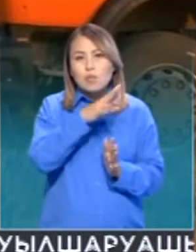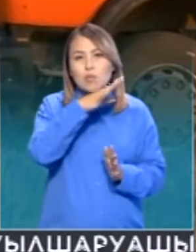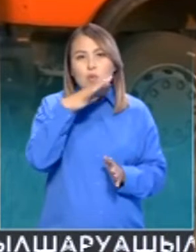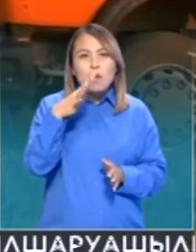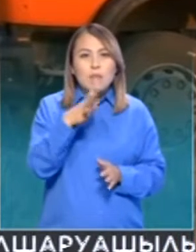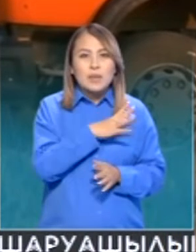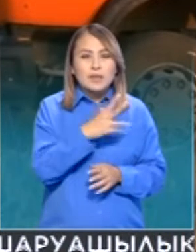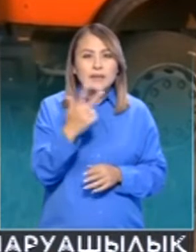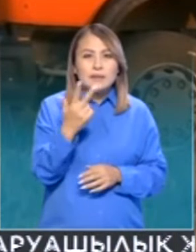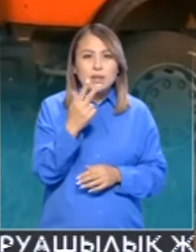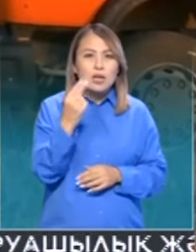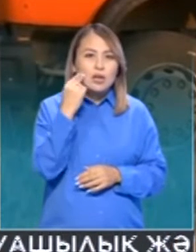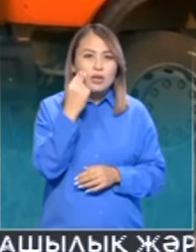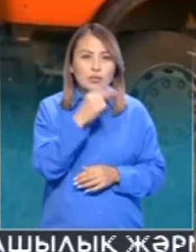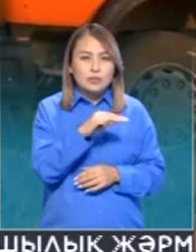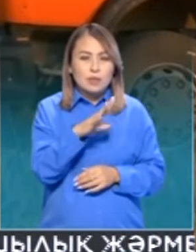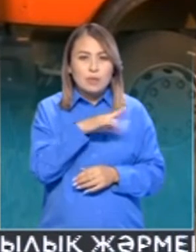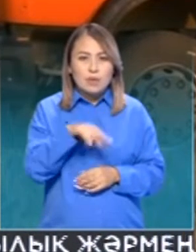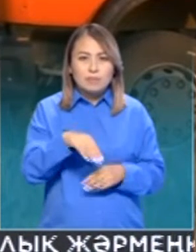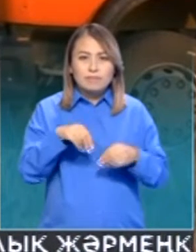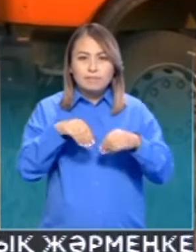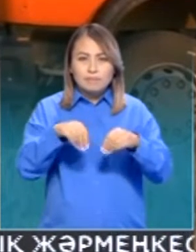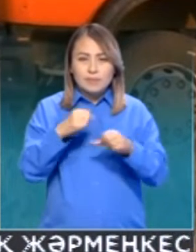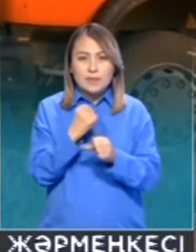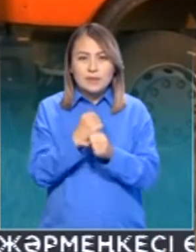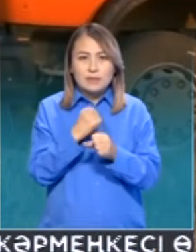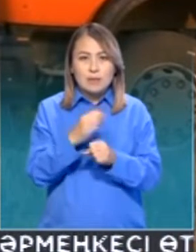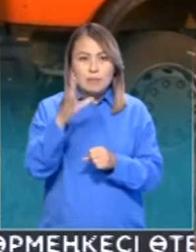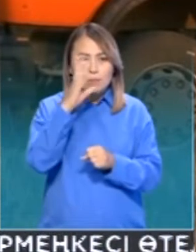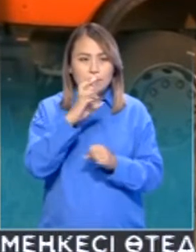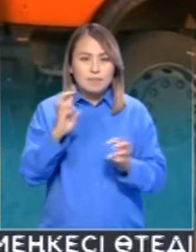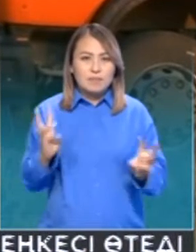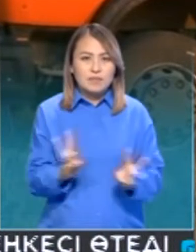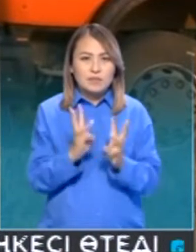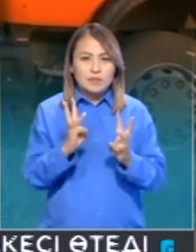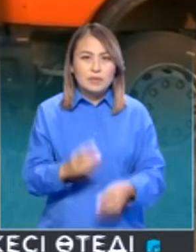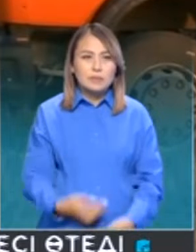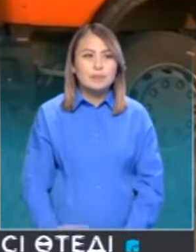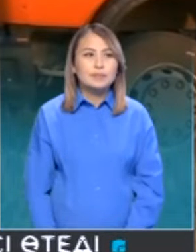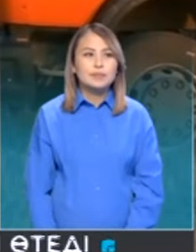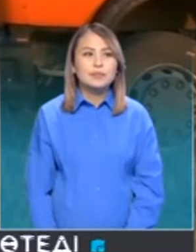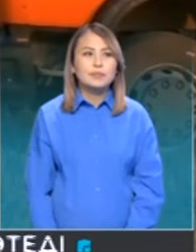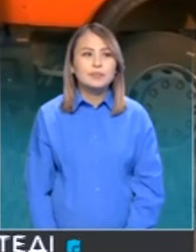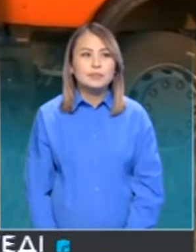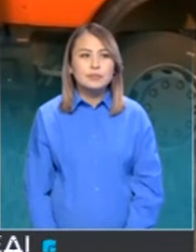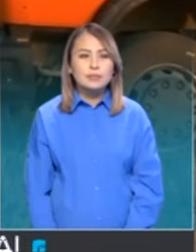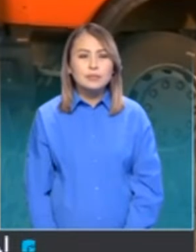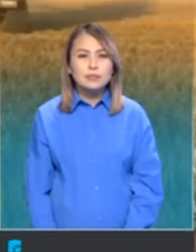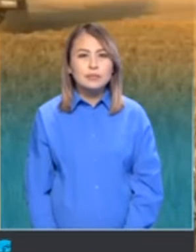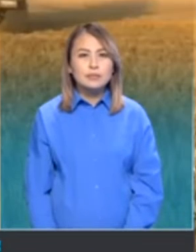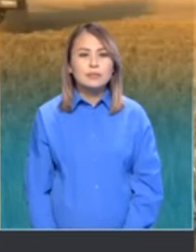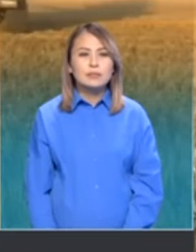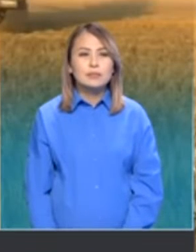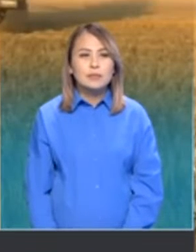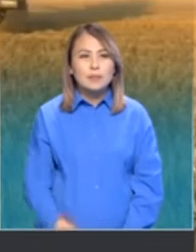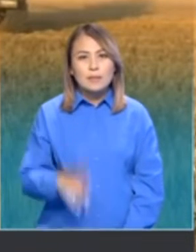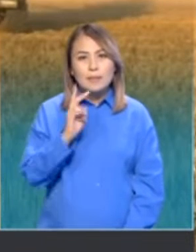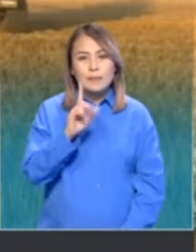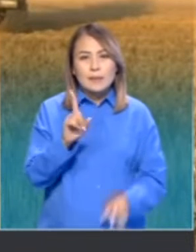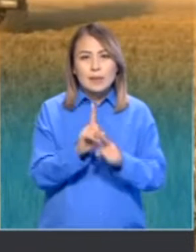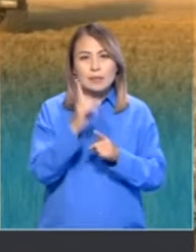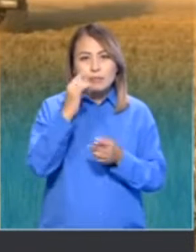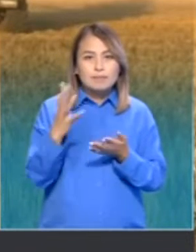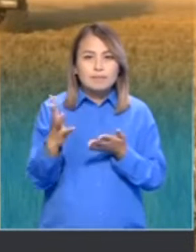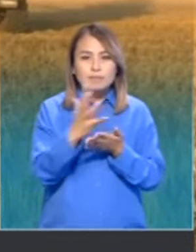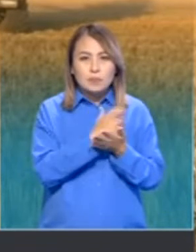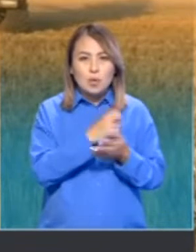бердік. Үшіншіден сапалы тұқым салдық. Бұлар болмағанда егін күйіп кетереді. Мы в этом году получили очень хороший урожай. Бір үркінде аймақта